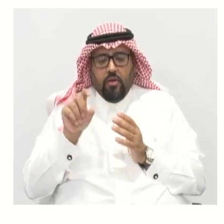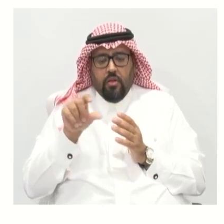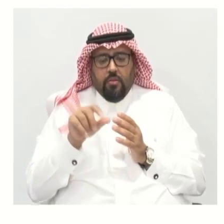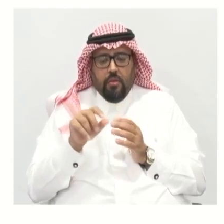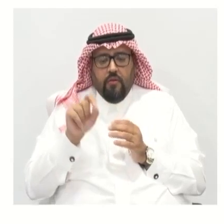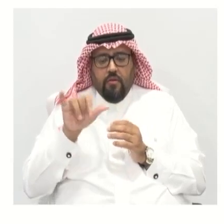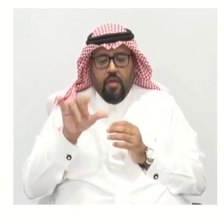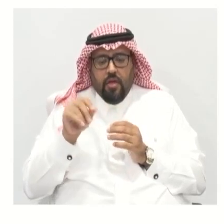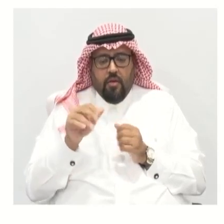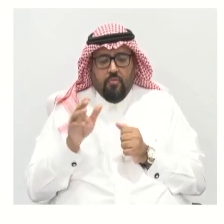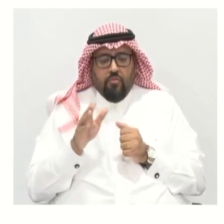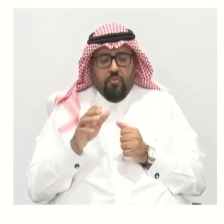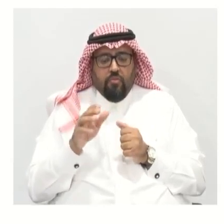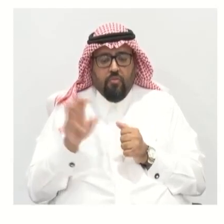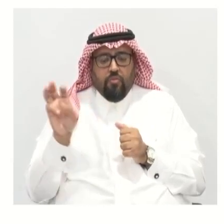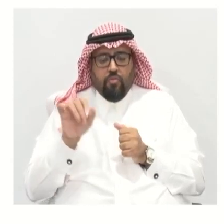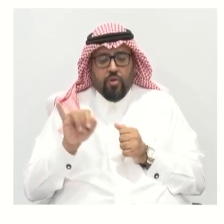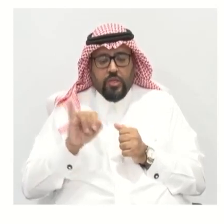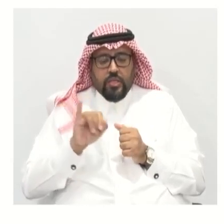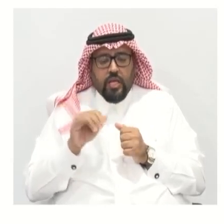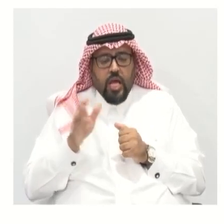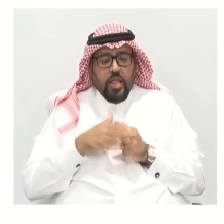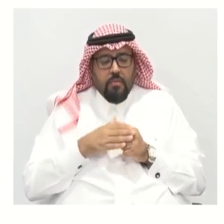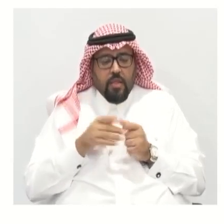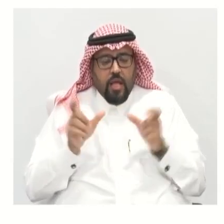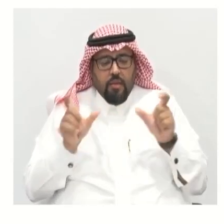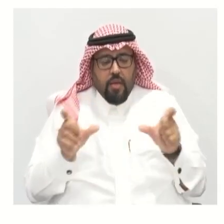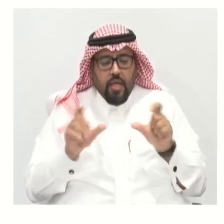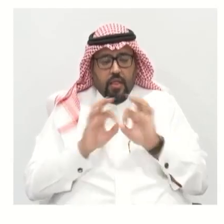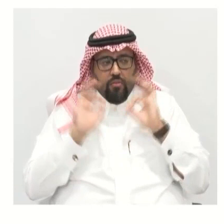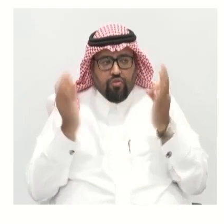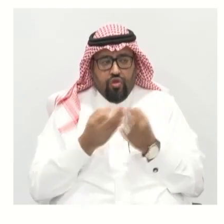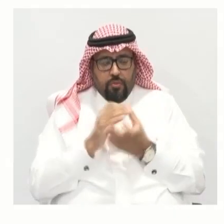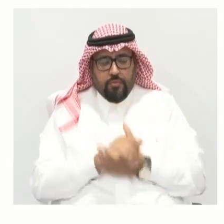فيها مؤسسات الدوله خدمات الحمايه